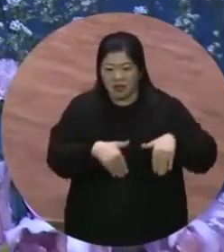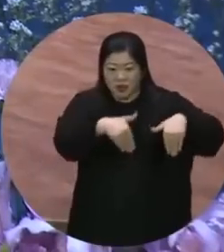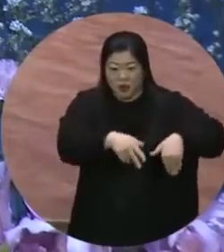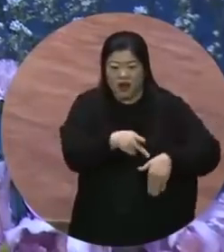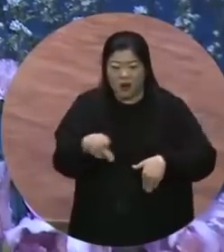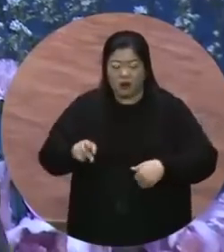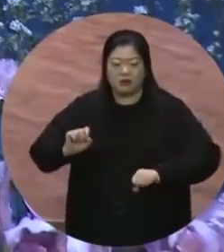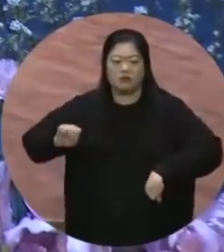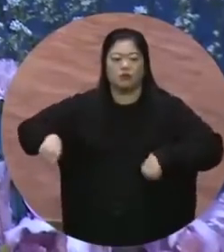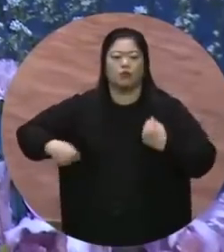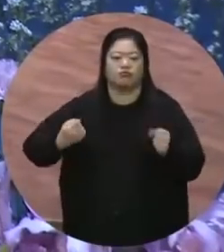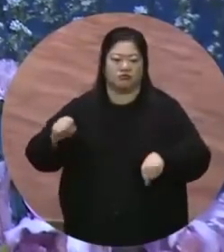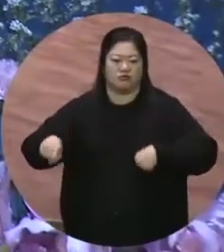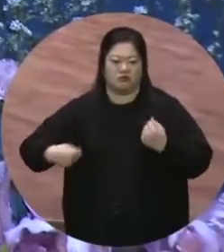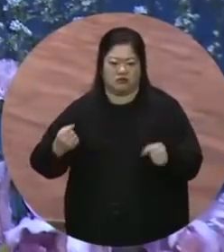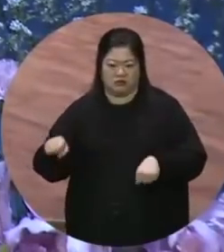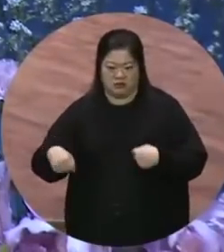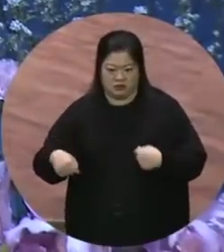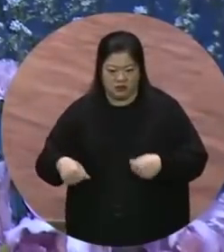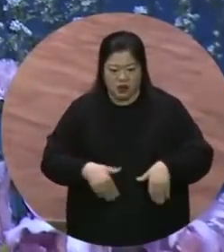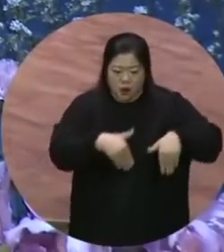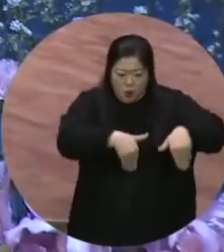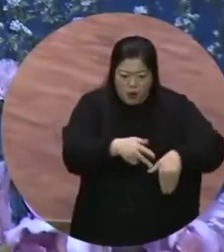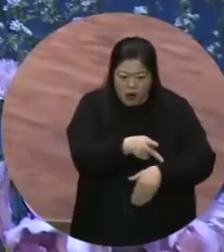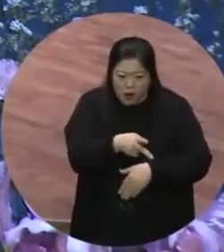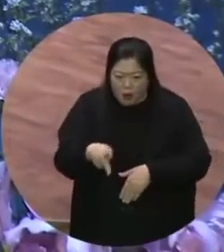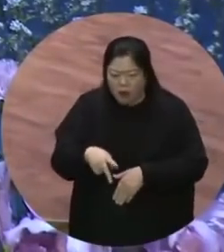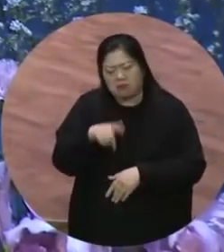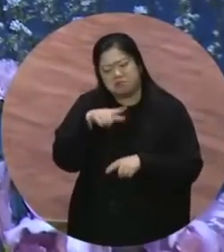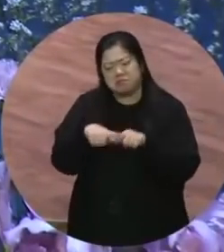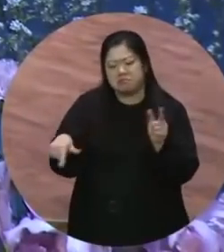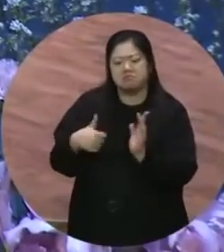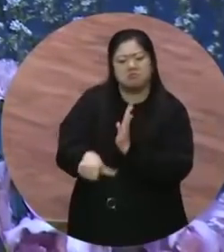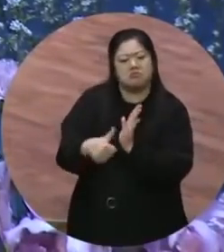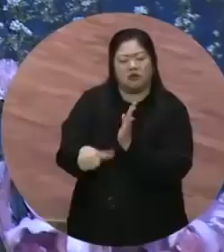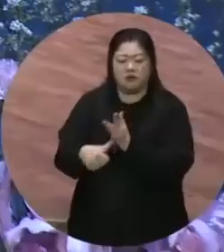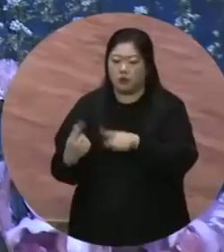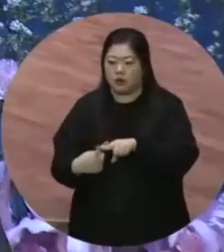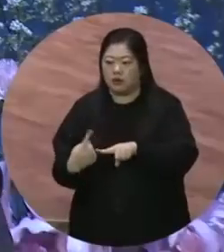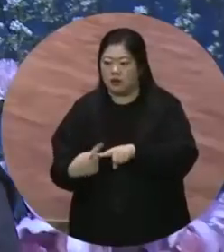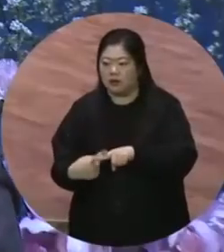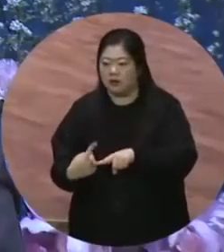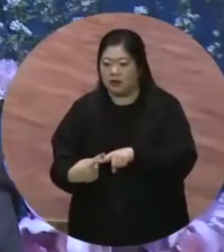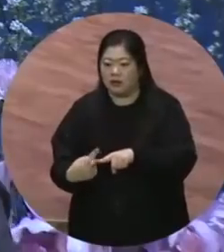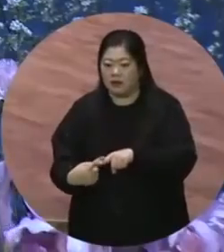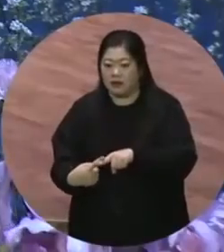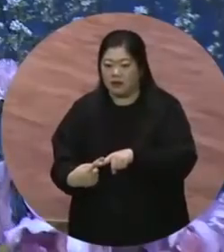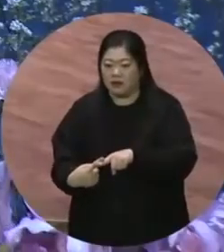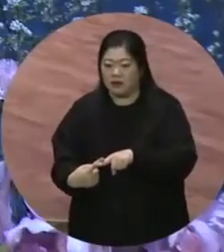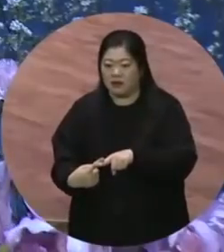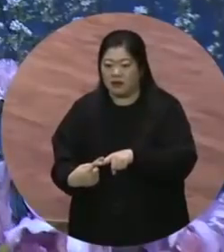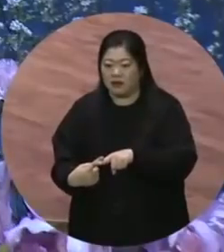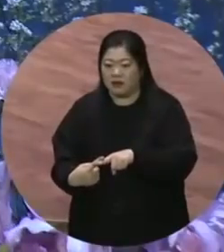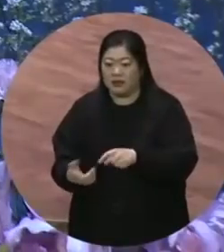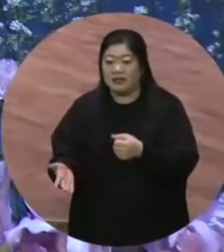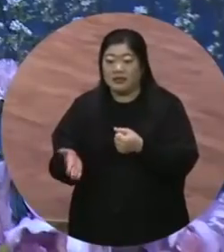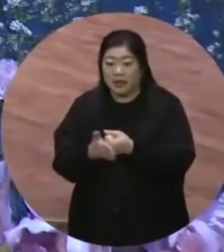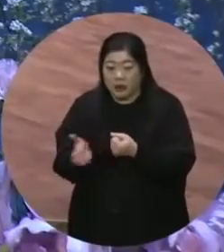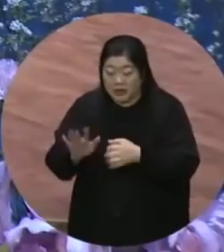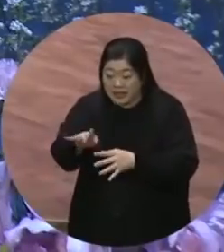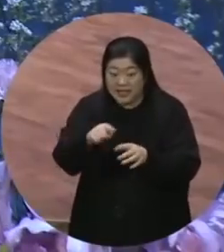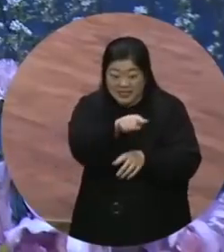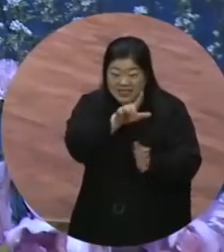노예라는 말은 생산 수단에 불과한 도구일 뿐이에요. 그러니까 노예하고